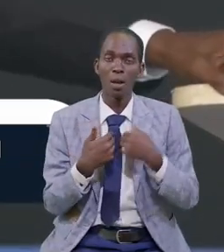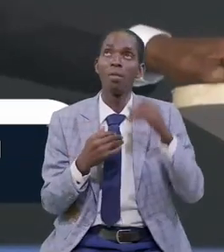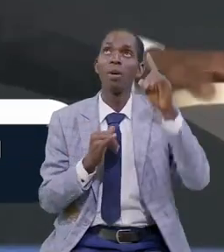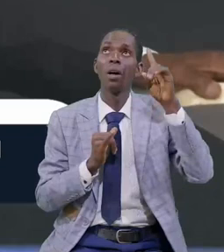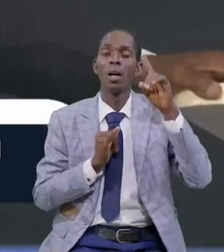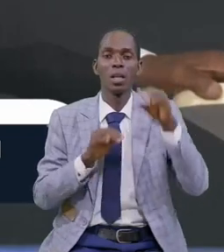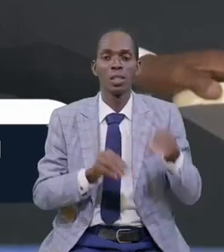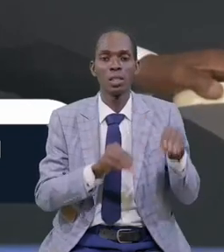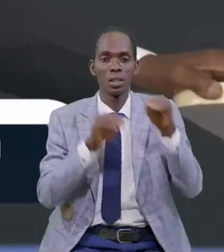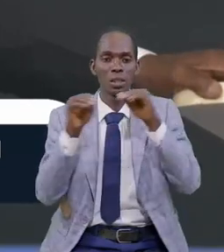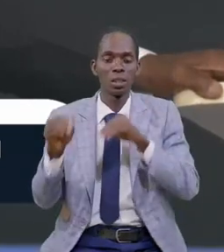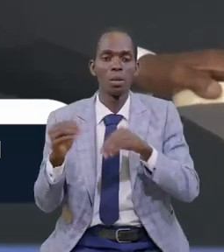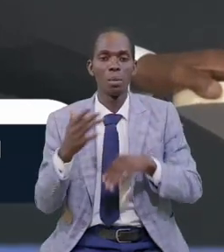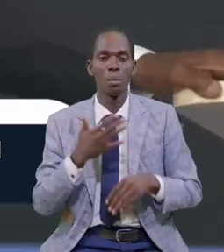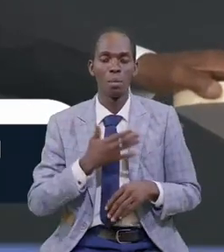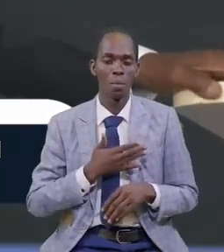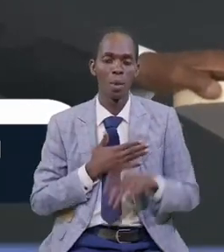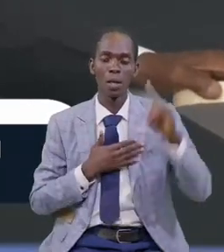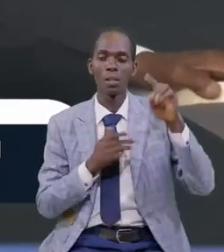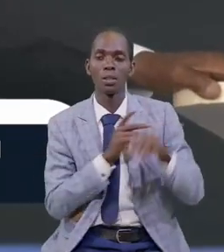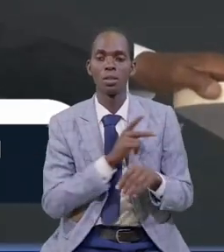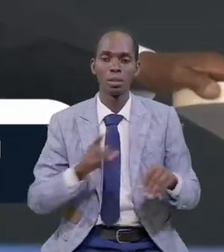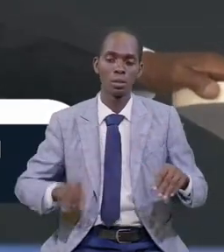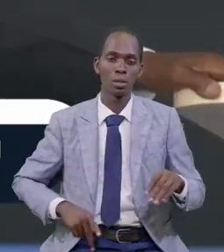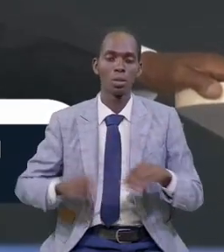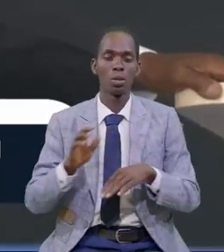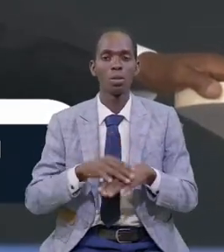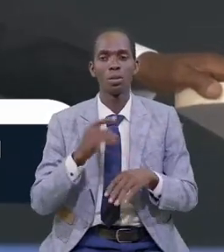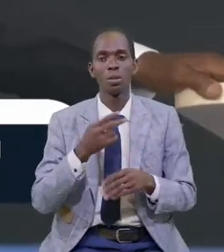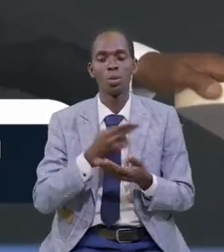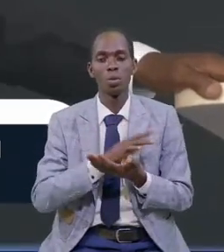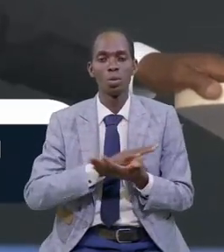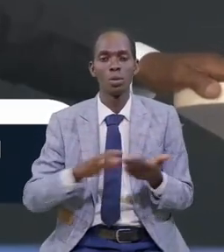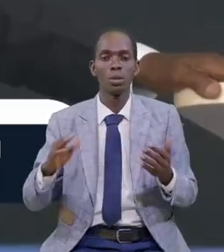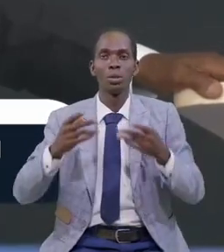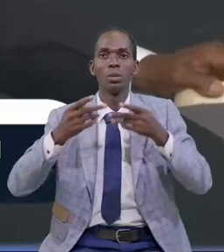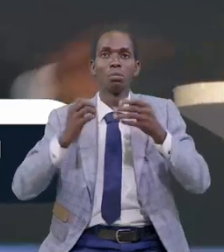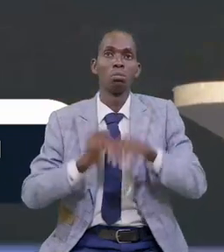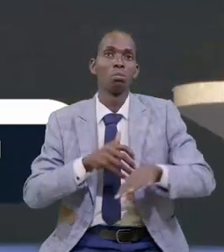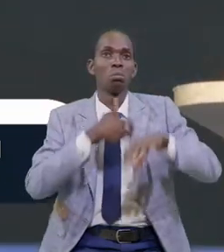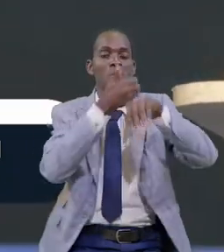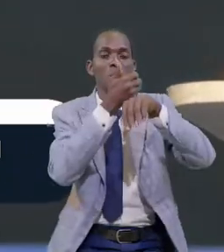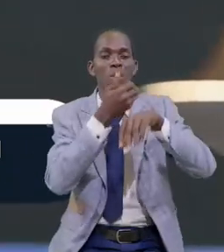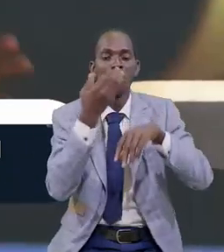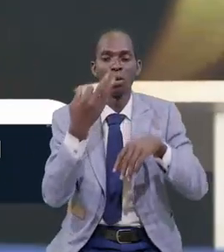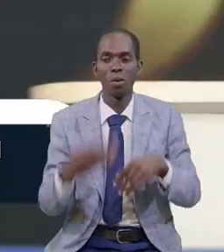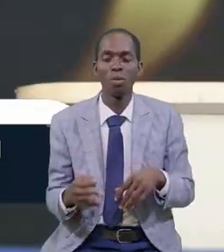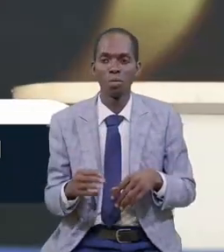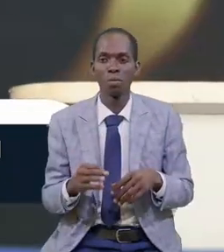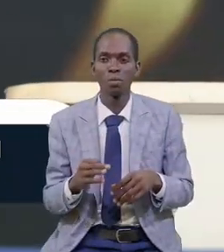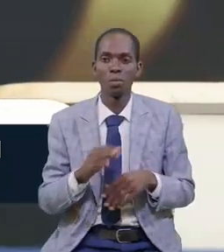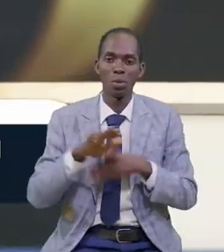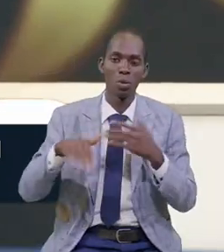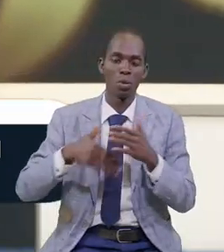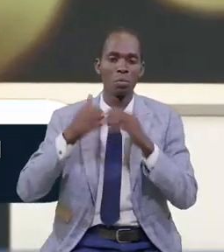roi sur Sion ma montagne sainte c'est le Dieu tout-puissant c'est le Dieu très haut